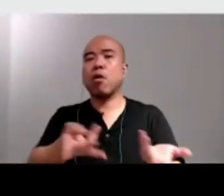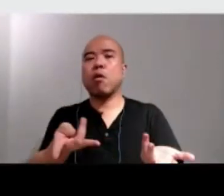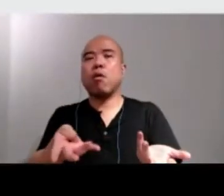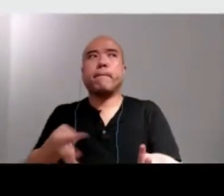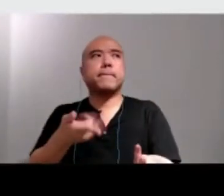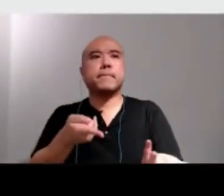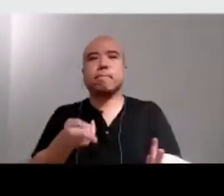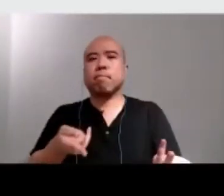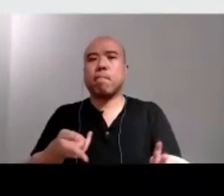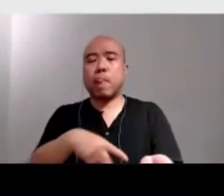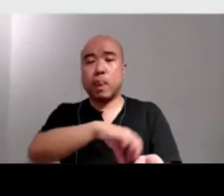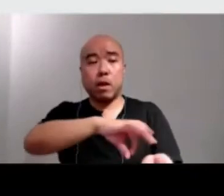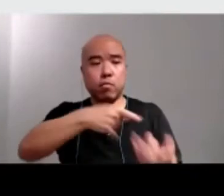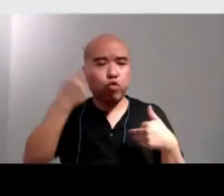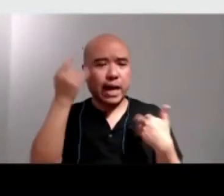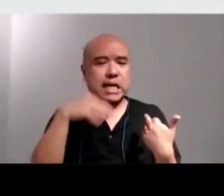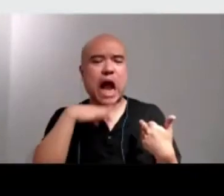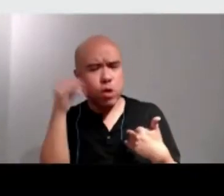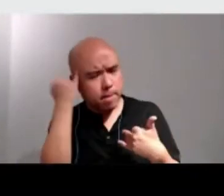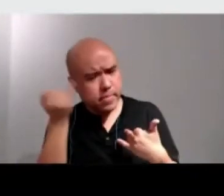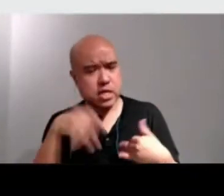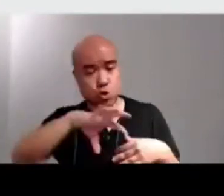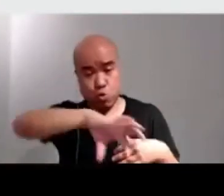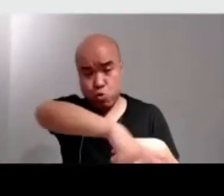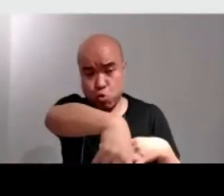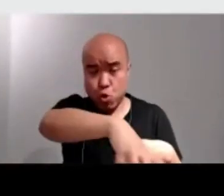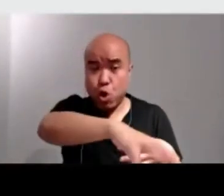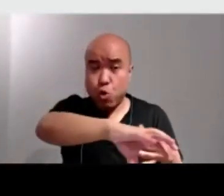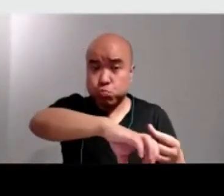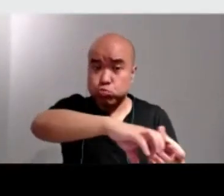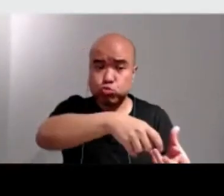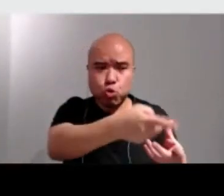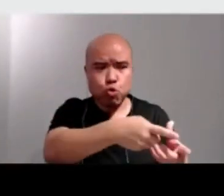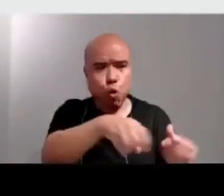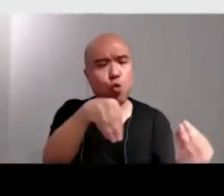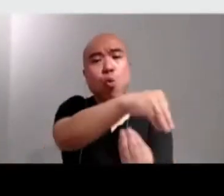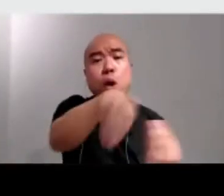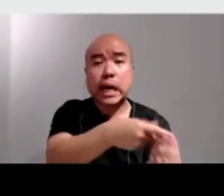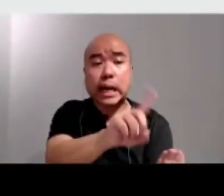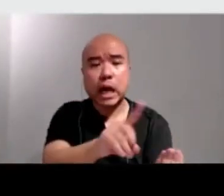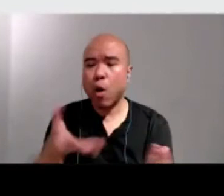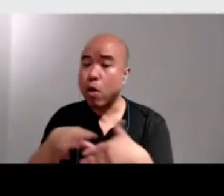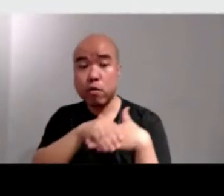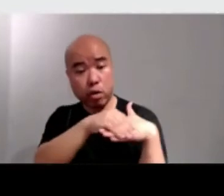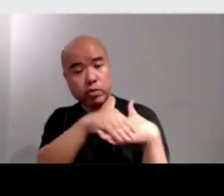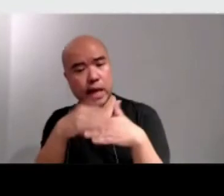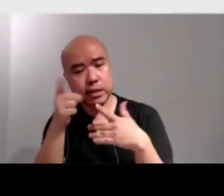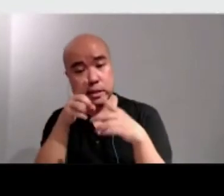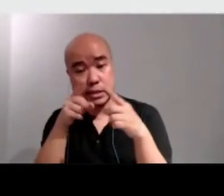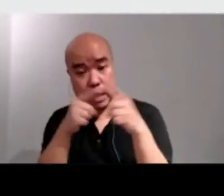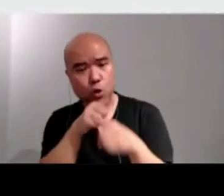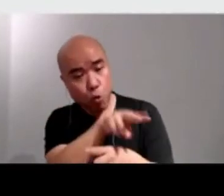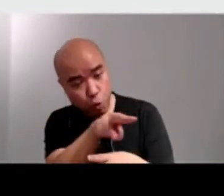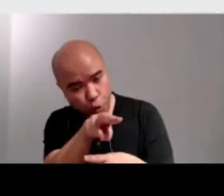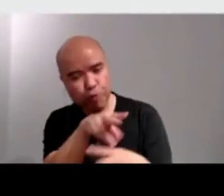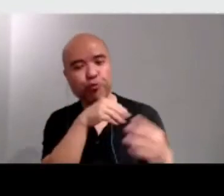样的嘛，原来可以一个本地游再加一个本地的慈善机构的一个探访。我觉得作为观众的你